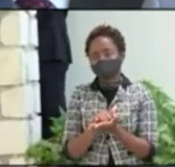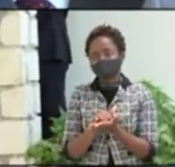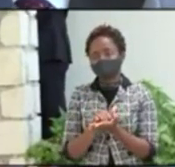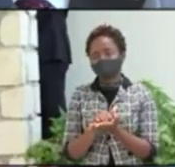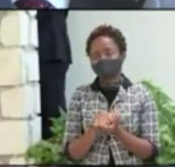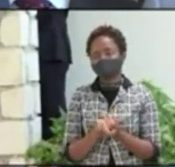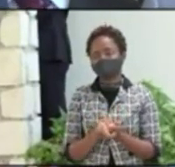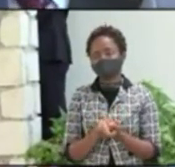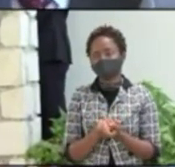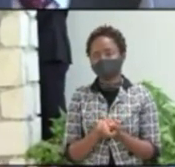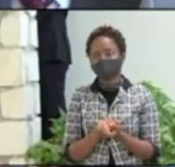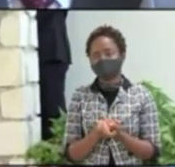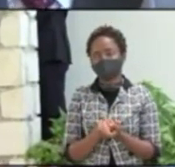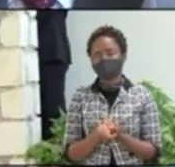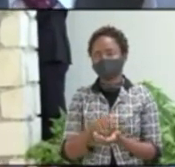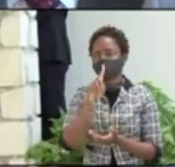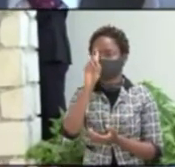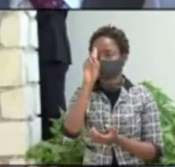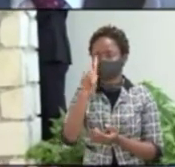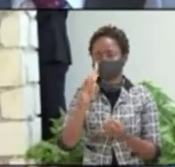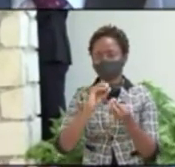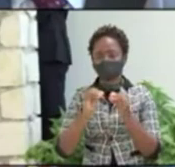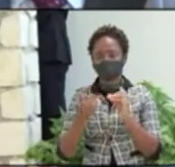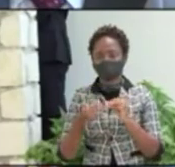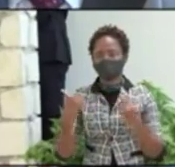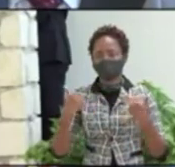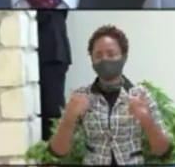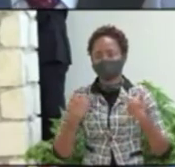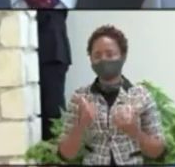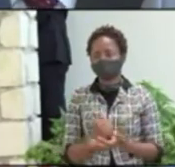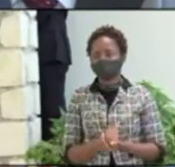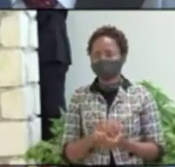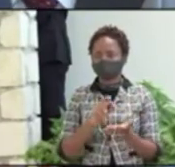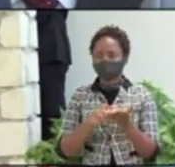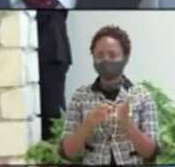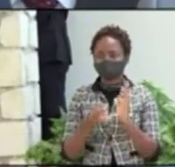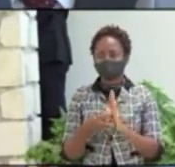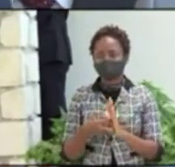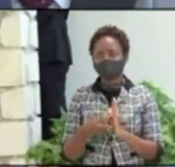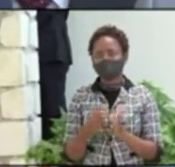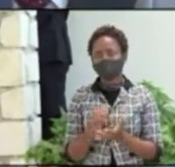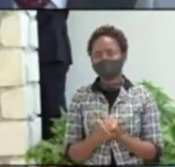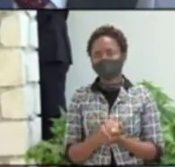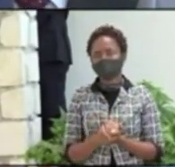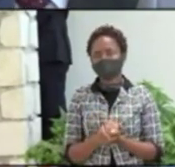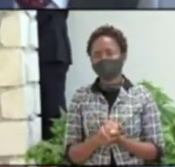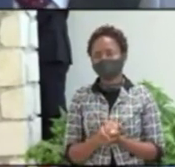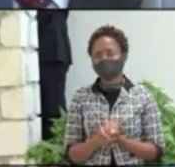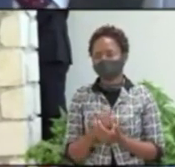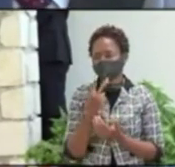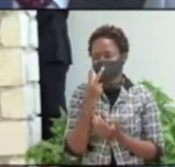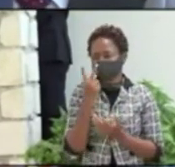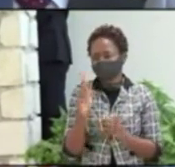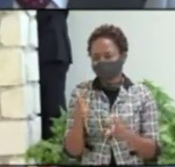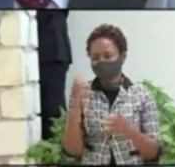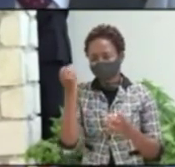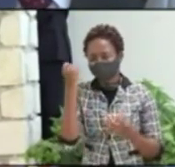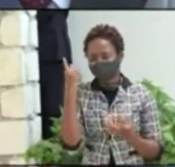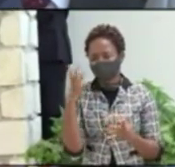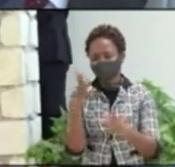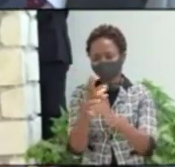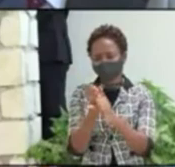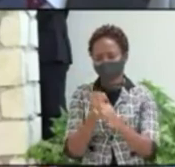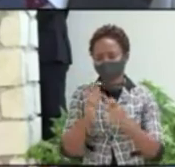biométriques ou son green numéro à bien. Ça veut dire cette histoire qu'on a comprendre ou